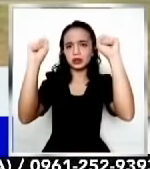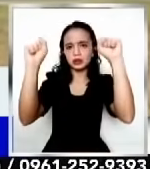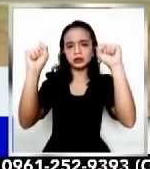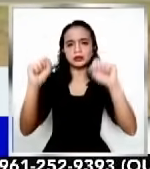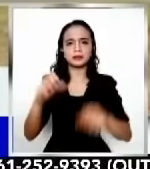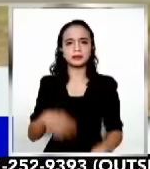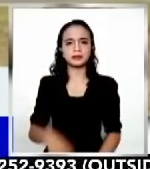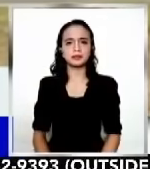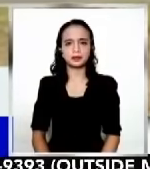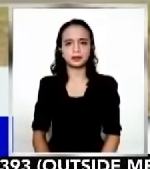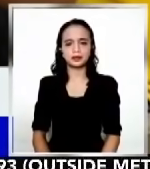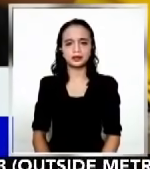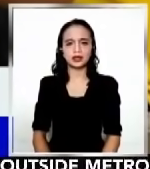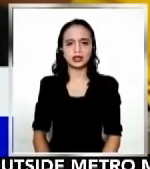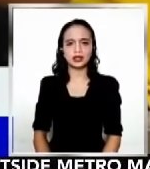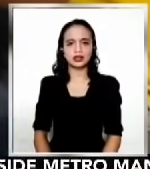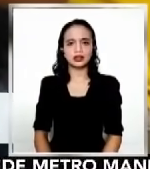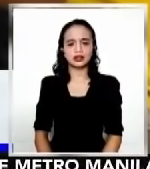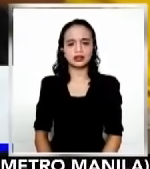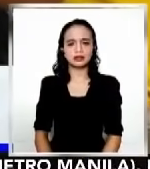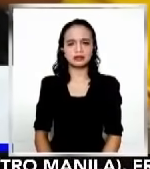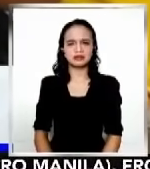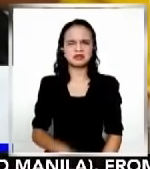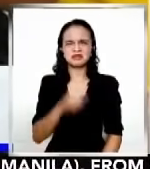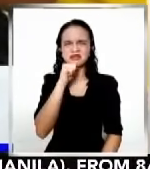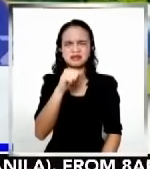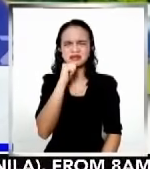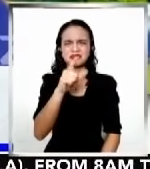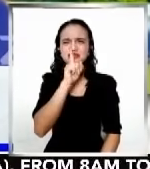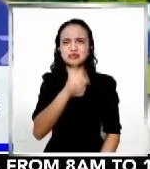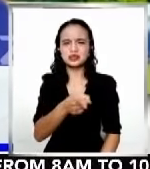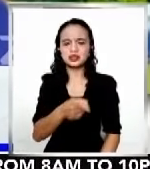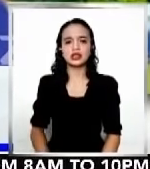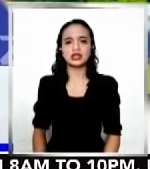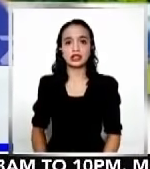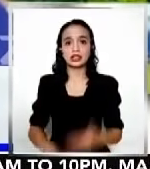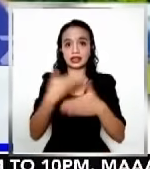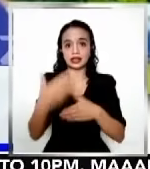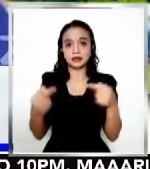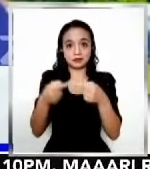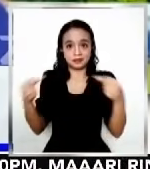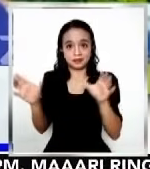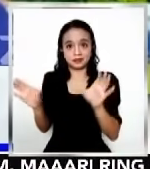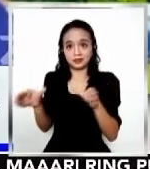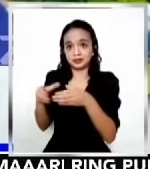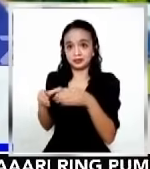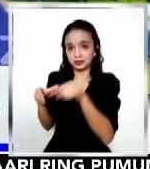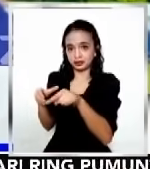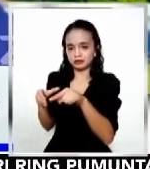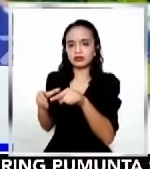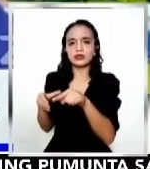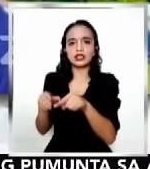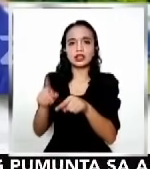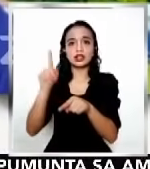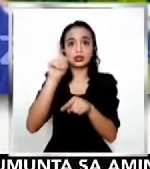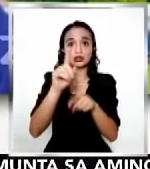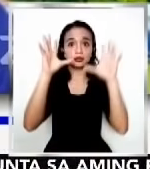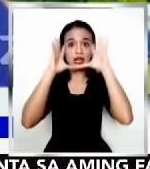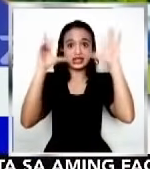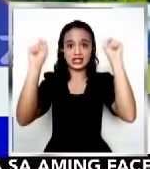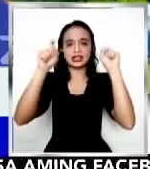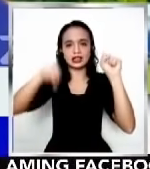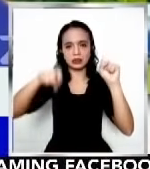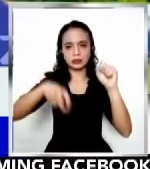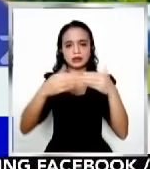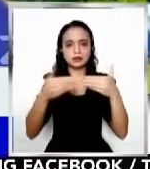Hindi po yan totoo. Ang batikos naman ng oposisyon, ang isang pangulo ay dapat nasa unahan, gaya ng nabanggit